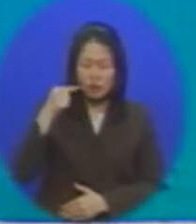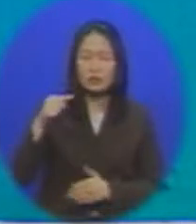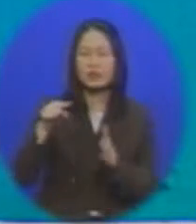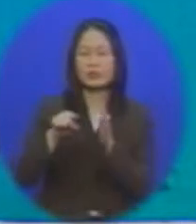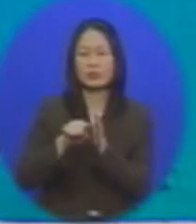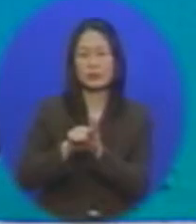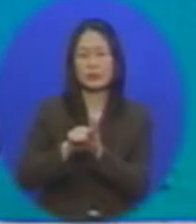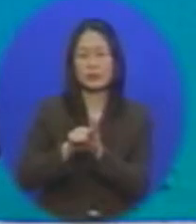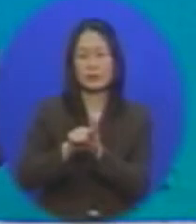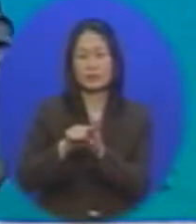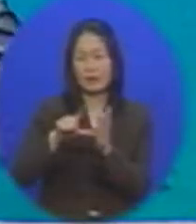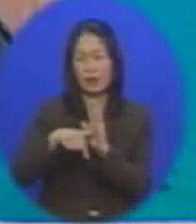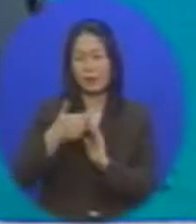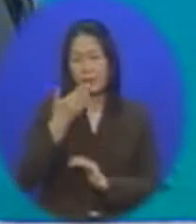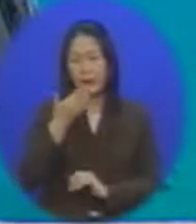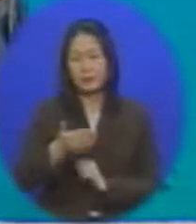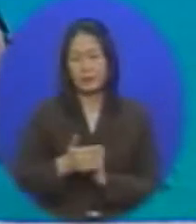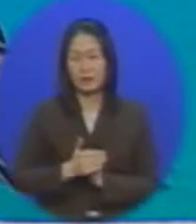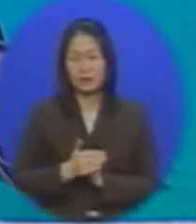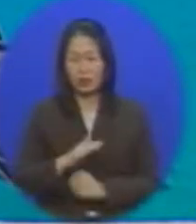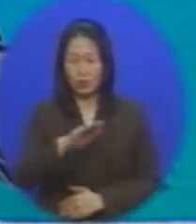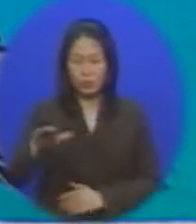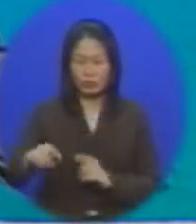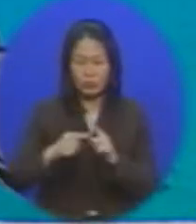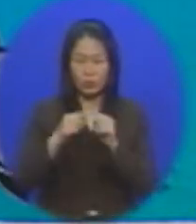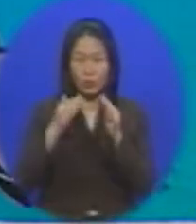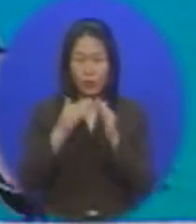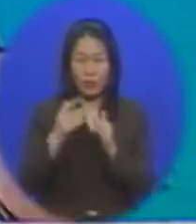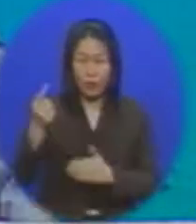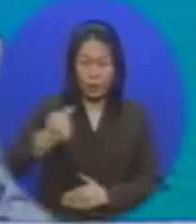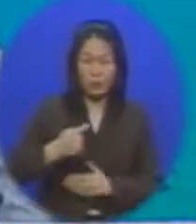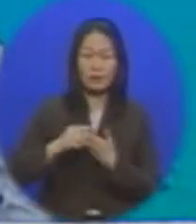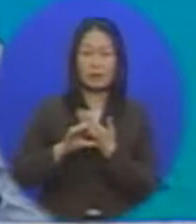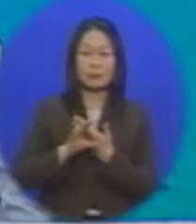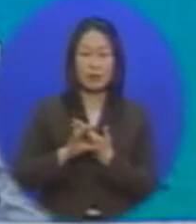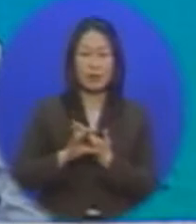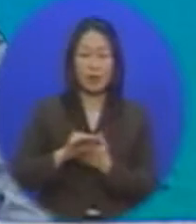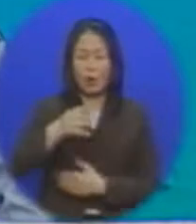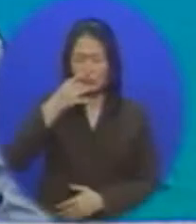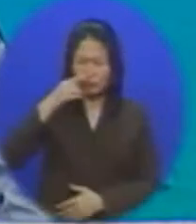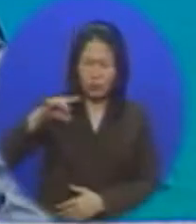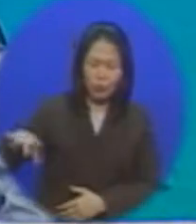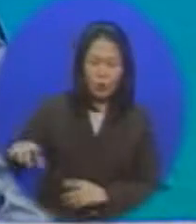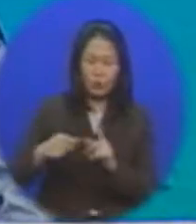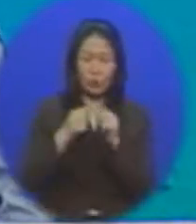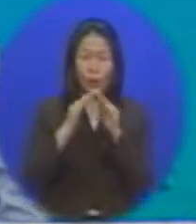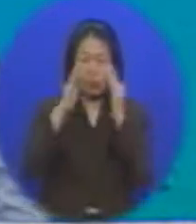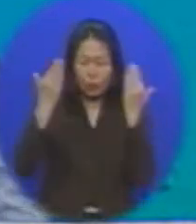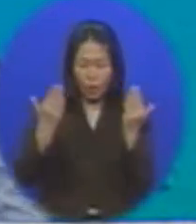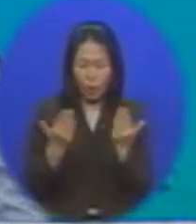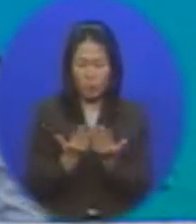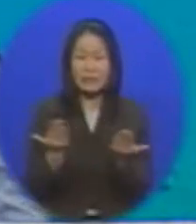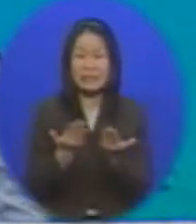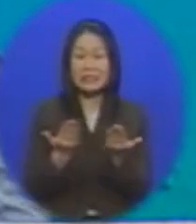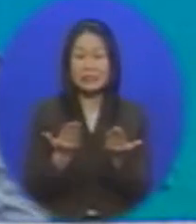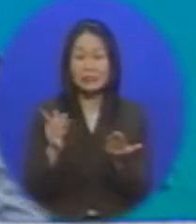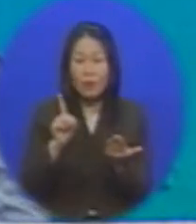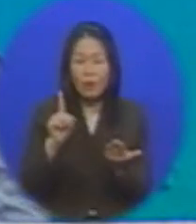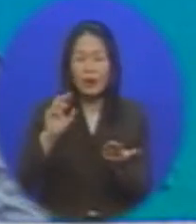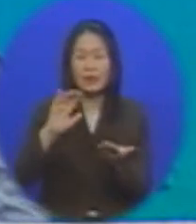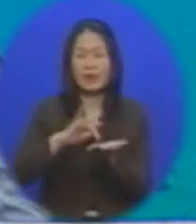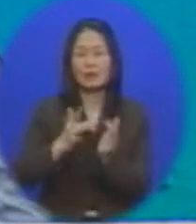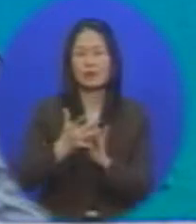겁니다 여러분이 교회를 나오셨다고 한다면 무조건 교회 모든 일은 예수님이 왕이